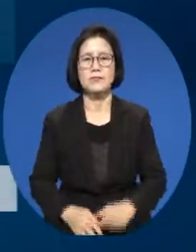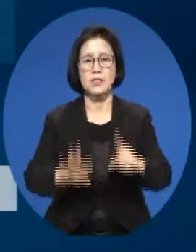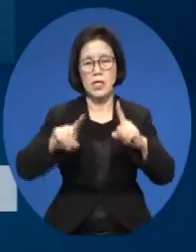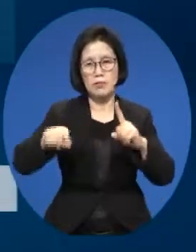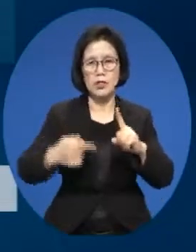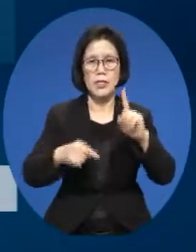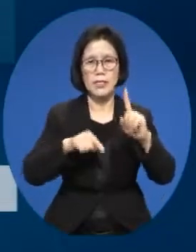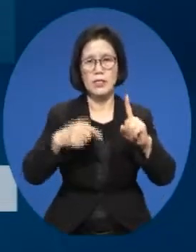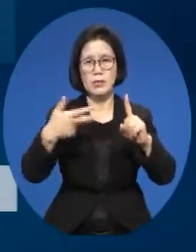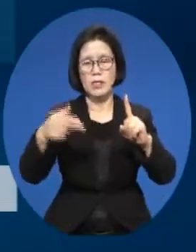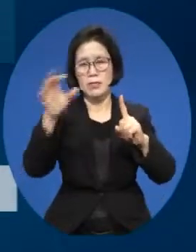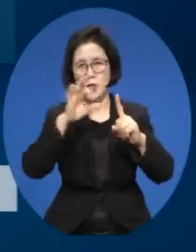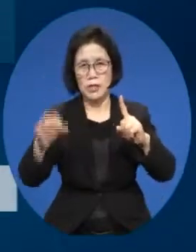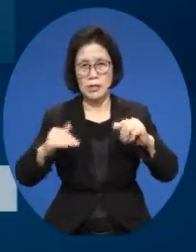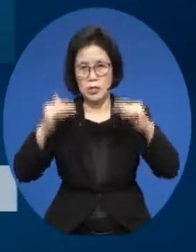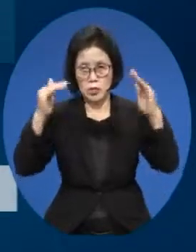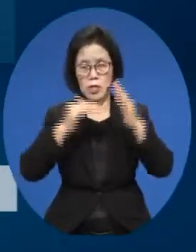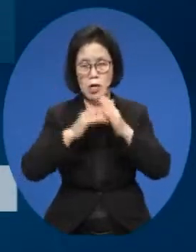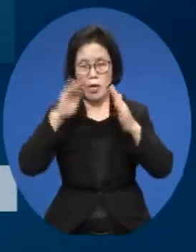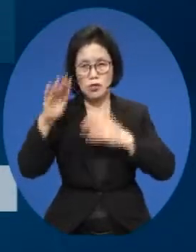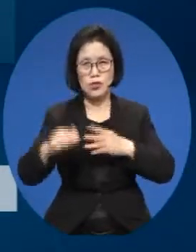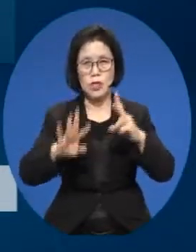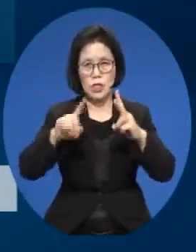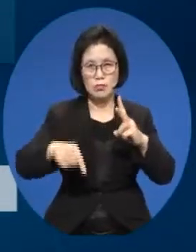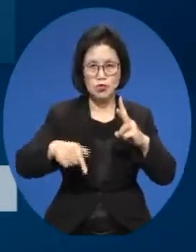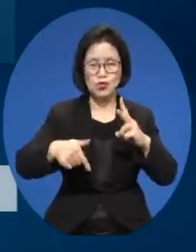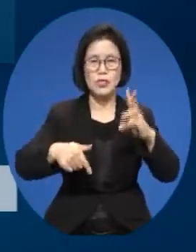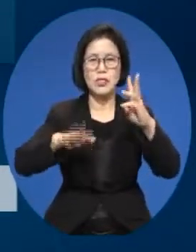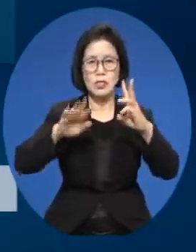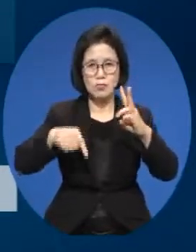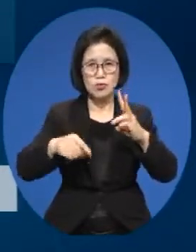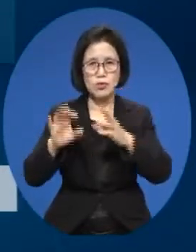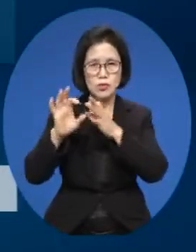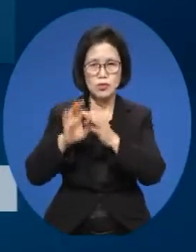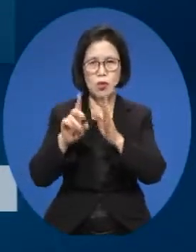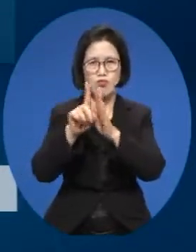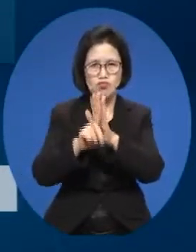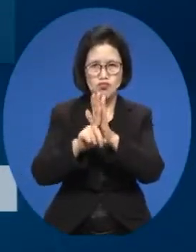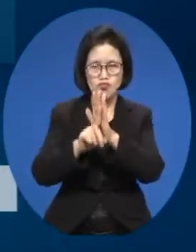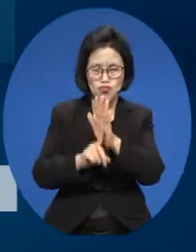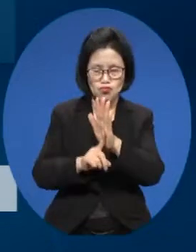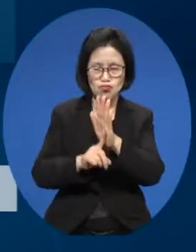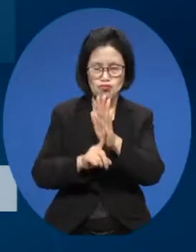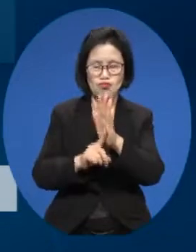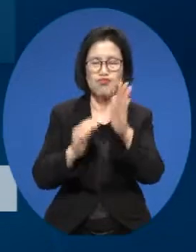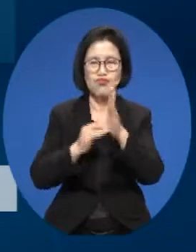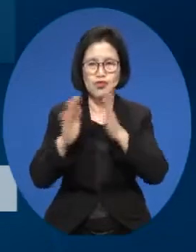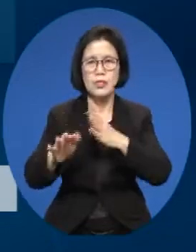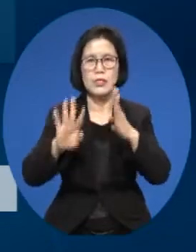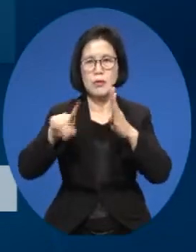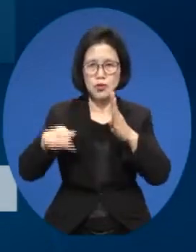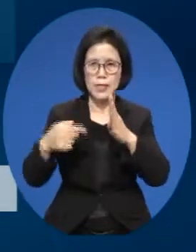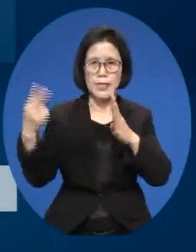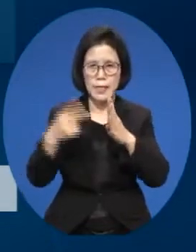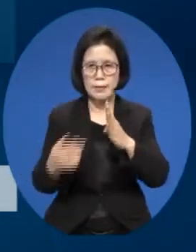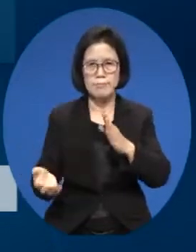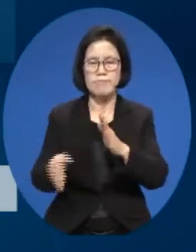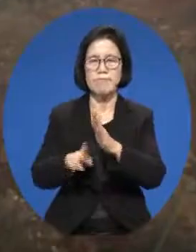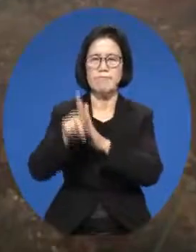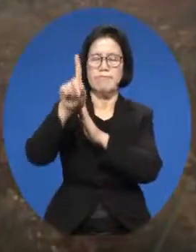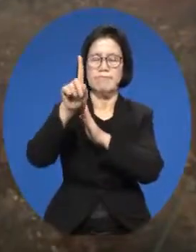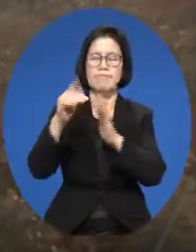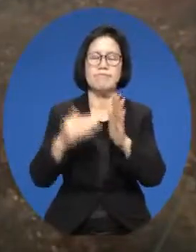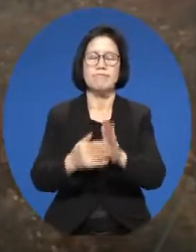1분기 1.7% 성장한 뒤 2분기와 3분기 연속해서 하락 흐름을 나타내다 4분기에 다시 반등한